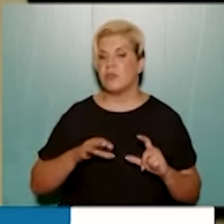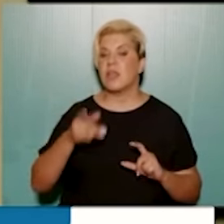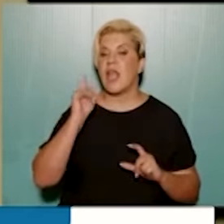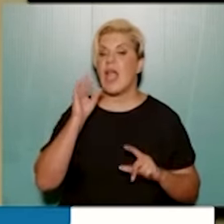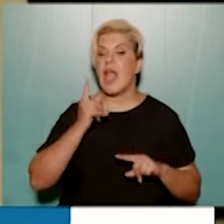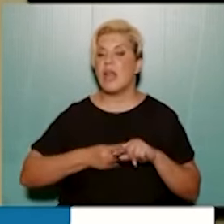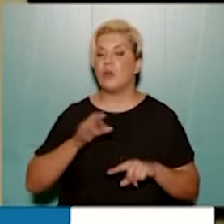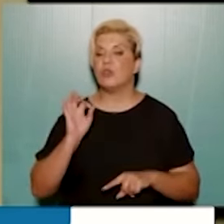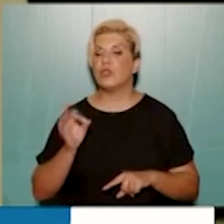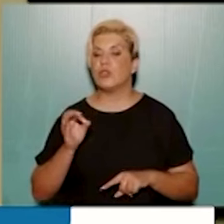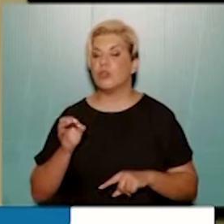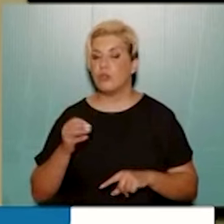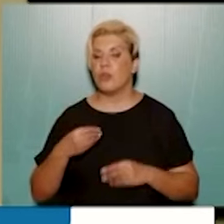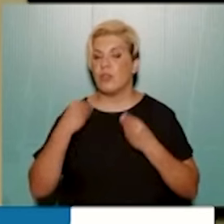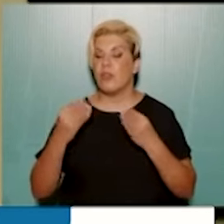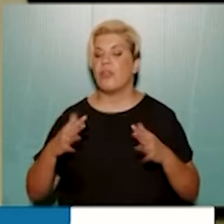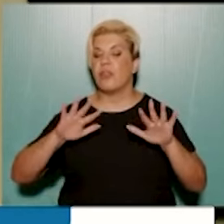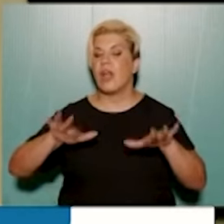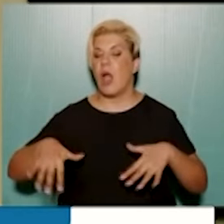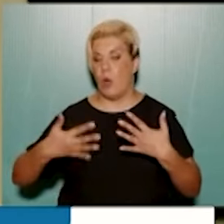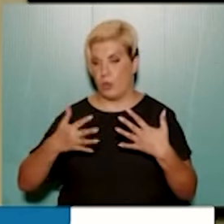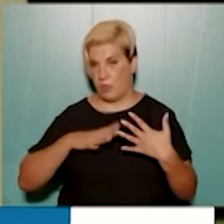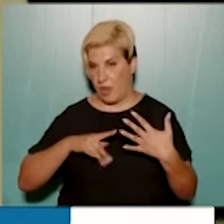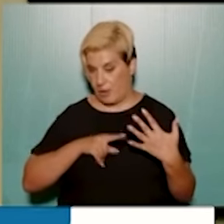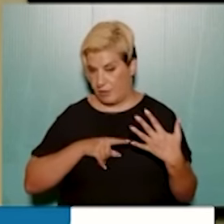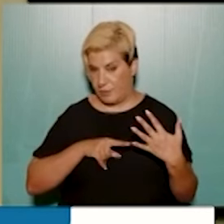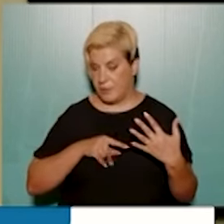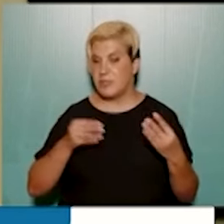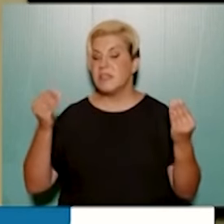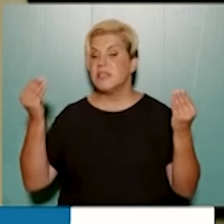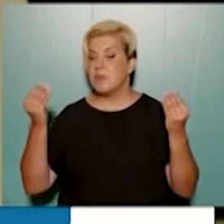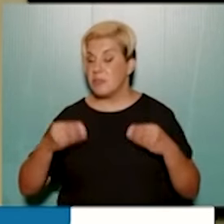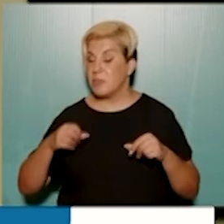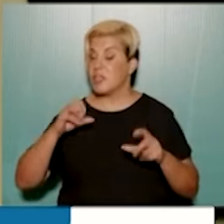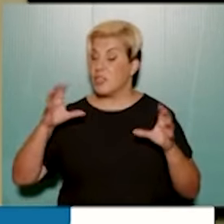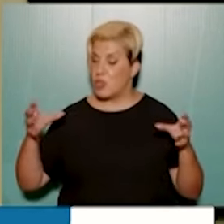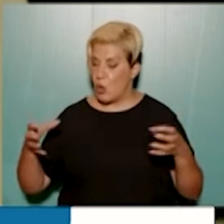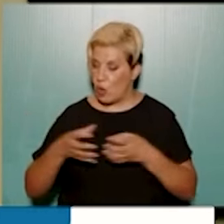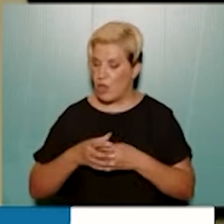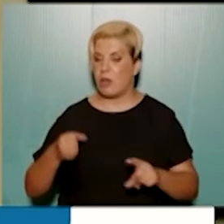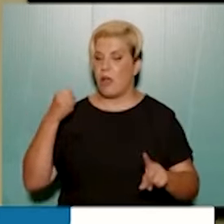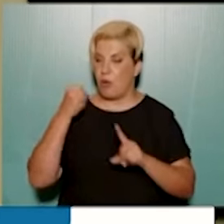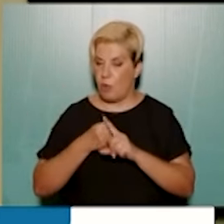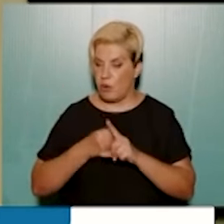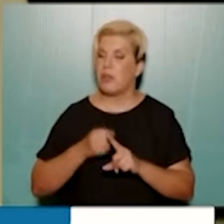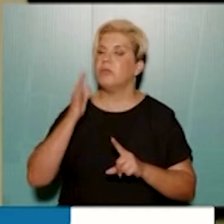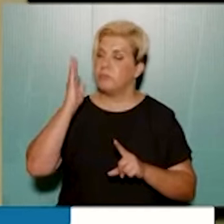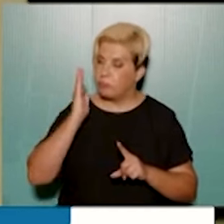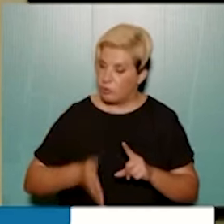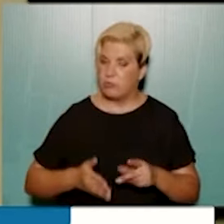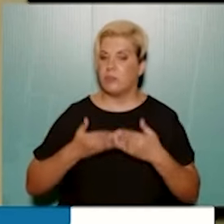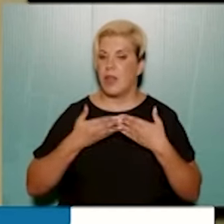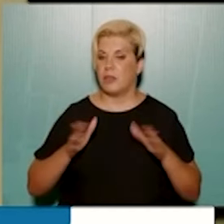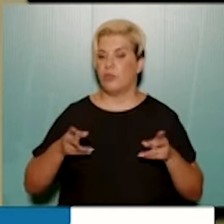Χρυσός που ήθελαν να επιβάλλουν δεκάωρη εργασία. Με συλλογικό αγώνα λοιπόν, οργάνωση και σύγκρουση, μπορεί να ανοίξει ο